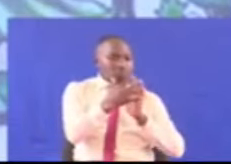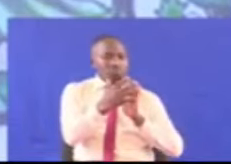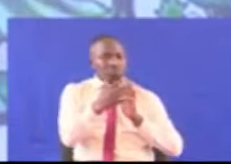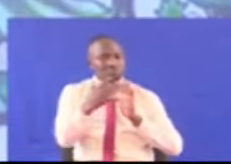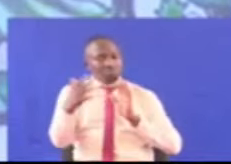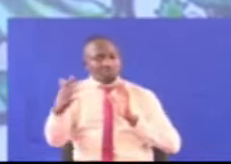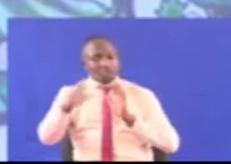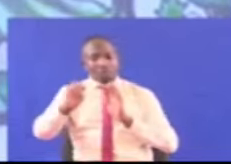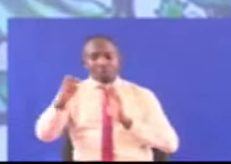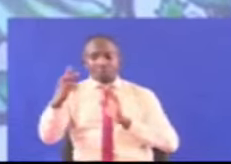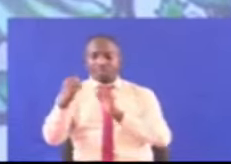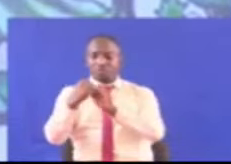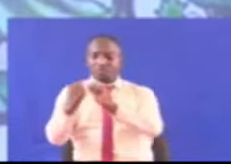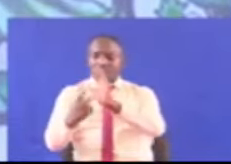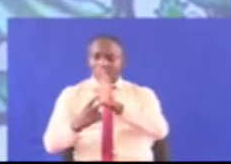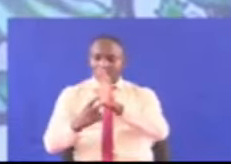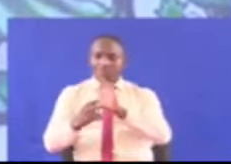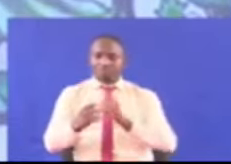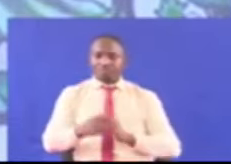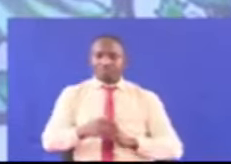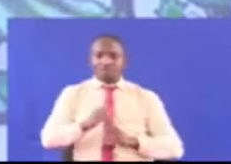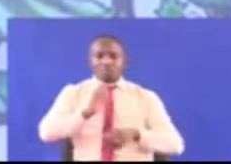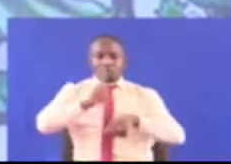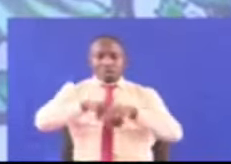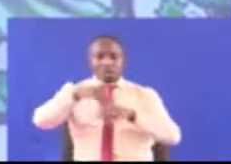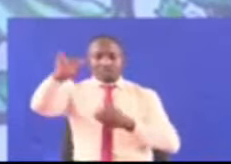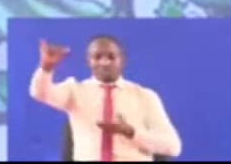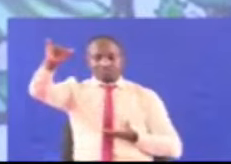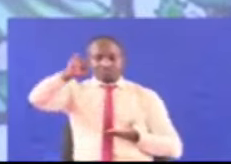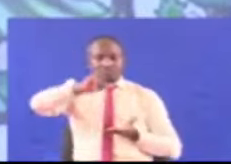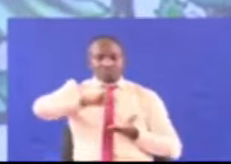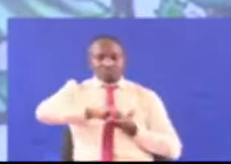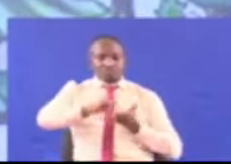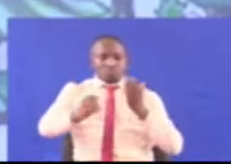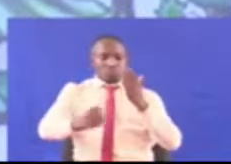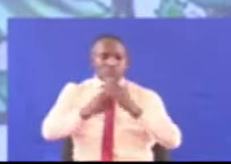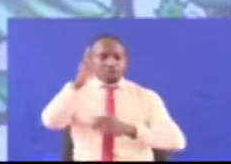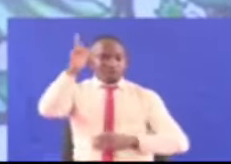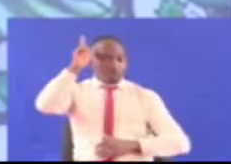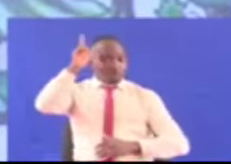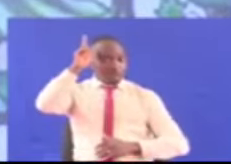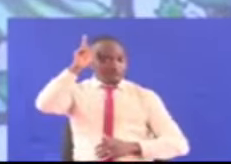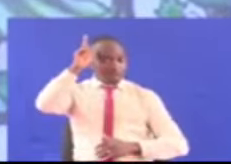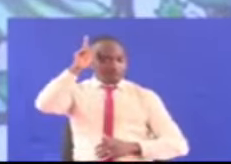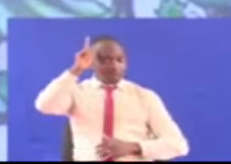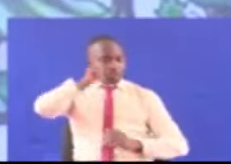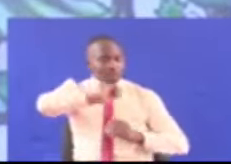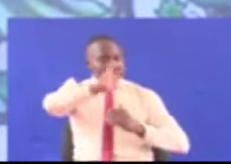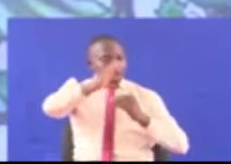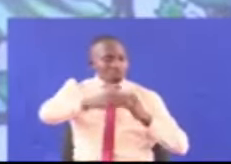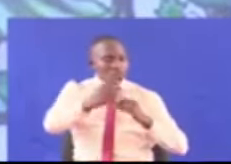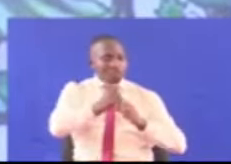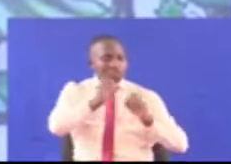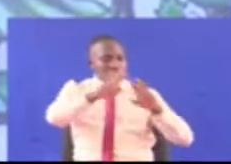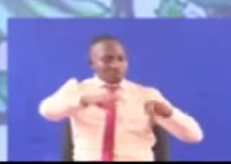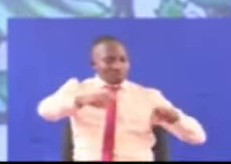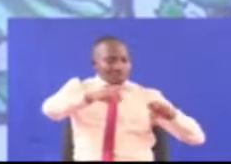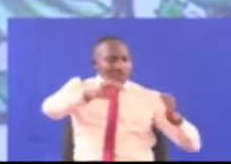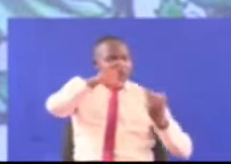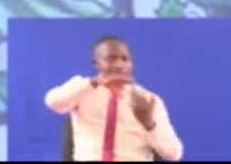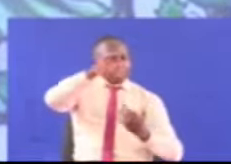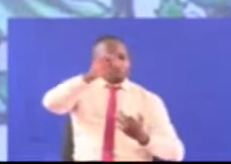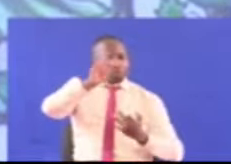na 17. Niliporudi baada ya miezi 6, nirudi kwa ajili ya utafiti, nikateuliwa kuwa